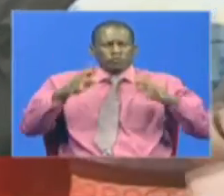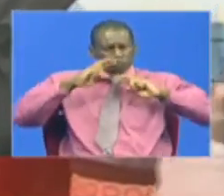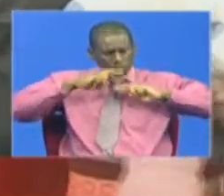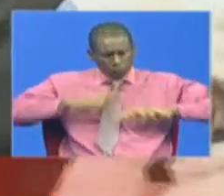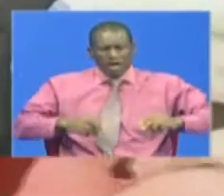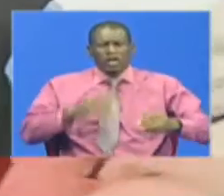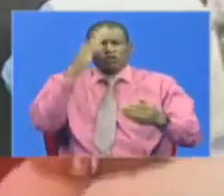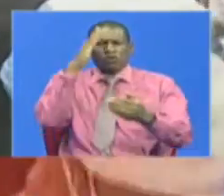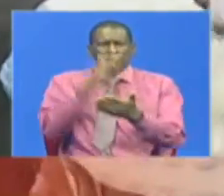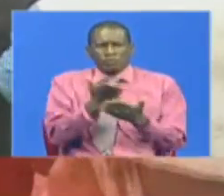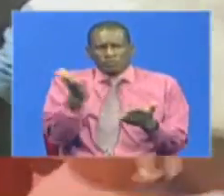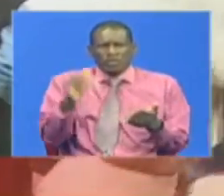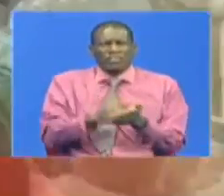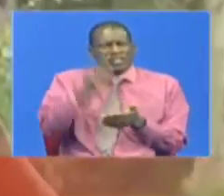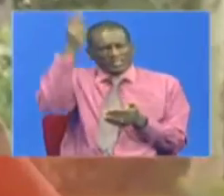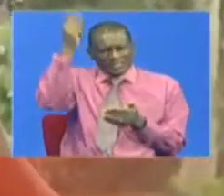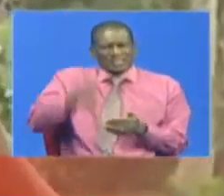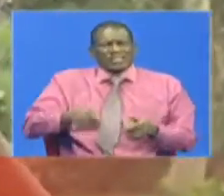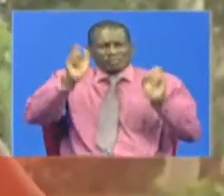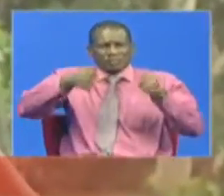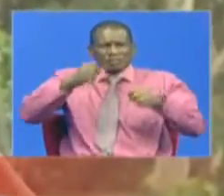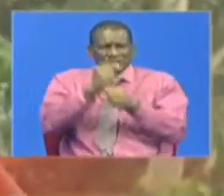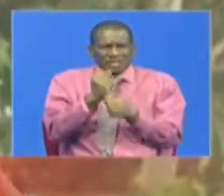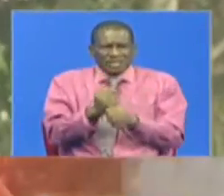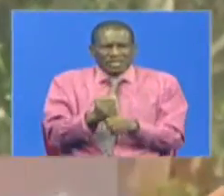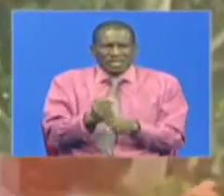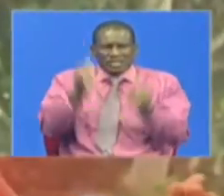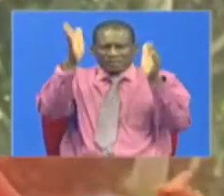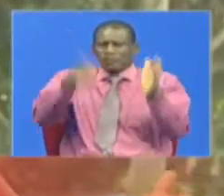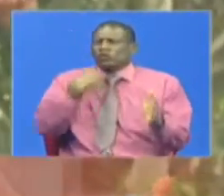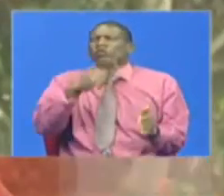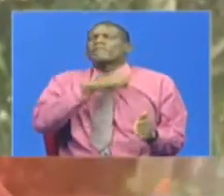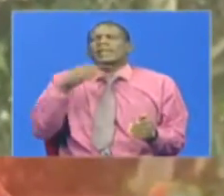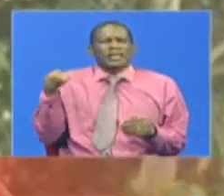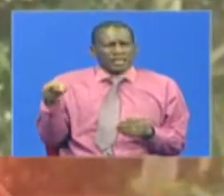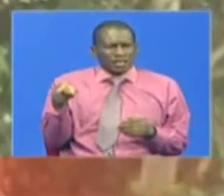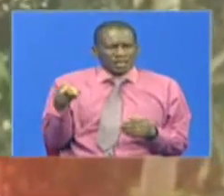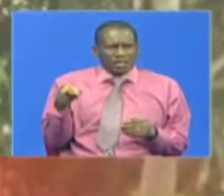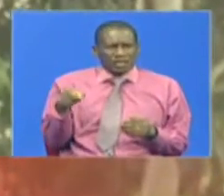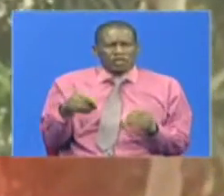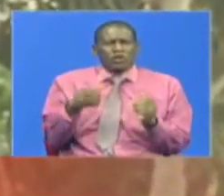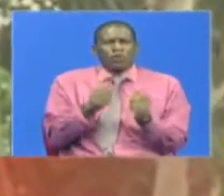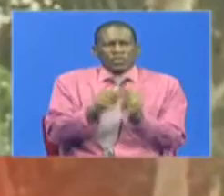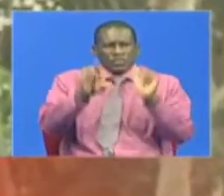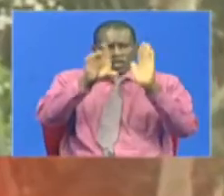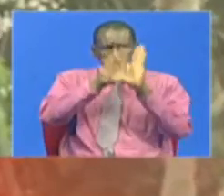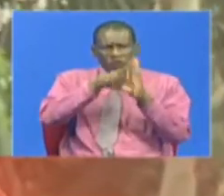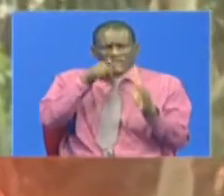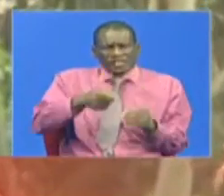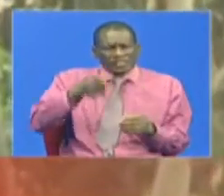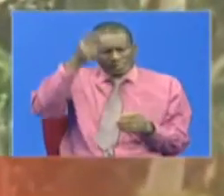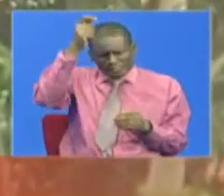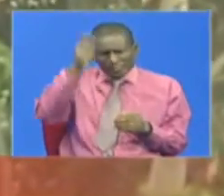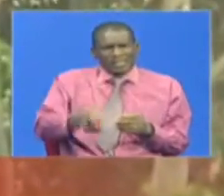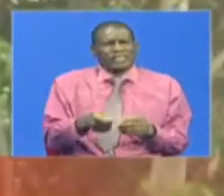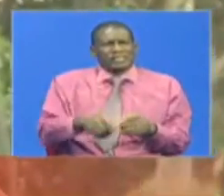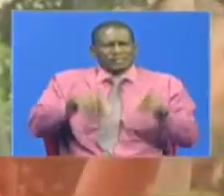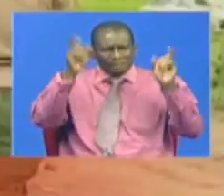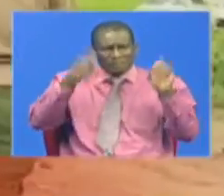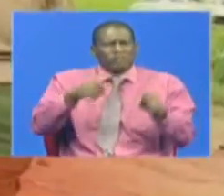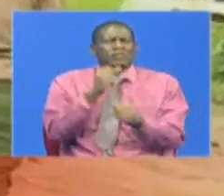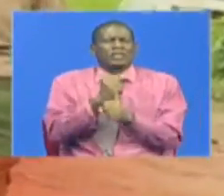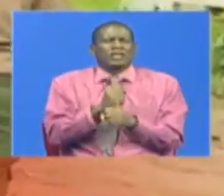kuwa haki itatendeka. Huyu mwenye amelala hapa kwa mujibu ya sheria, hiyo haki lazima